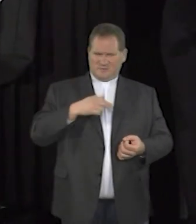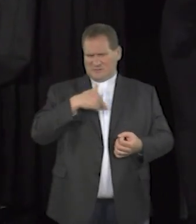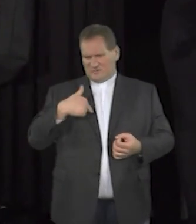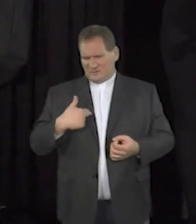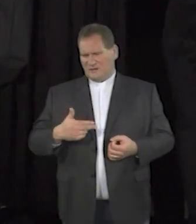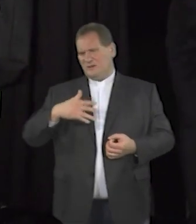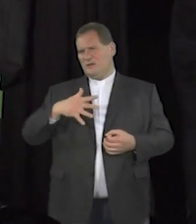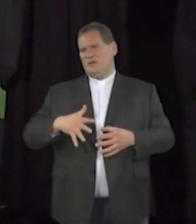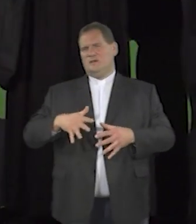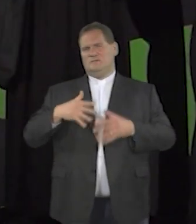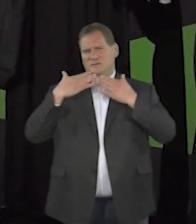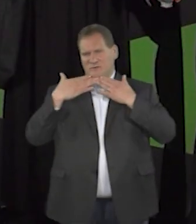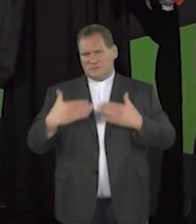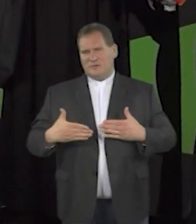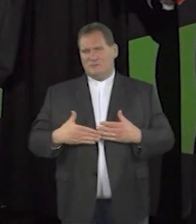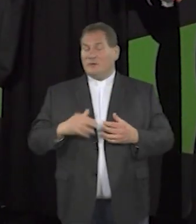dzień.